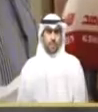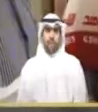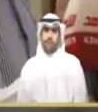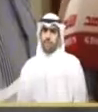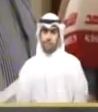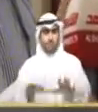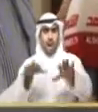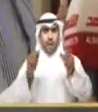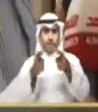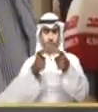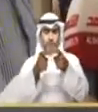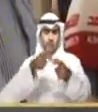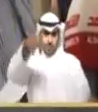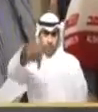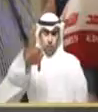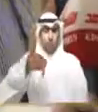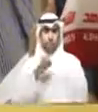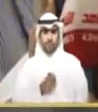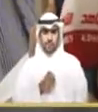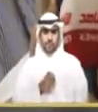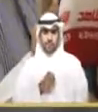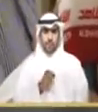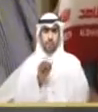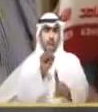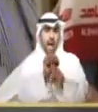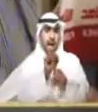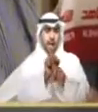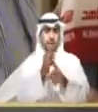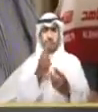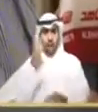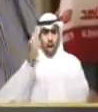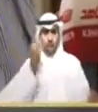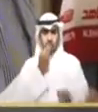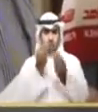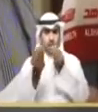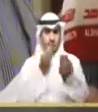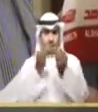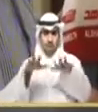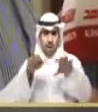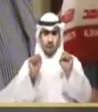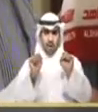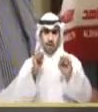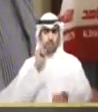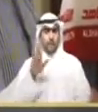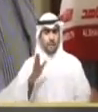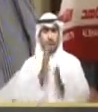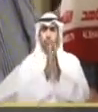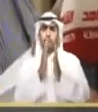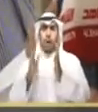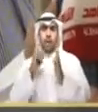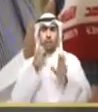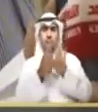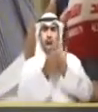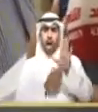تم الانتهاء من اجتماع اليوم اللي خصص لمناقشة مواد القانون أو مواد